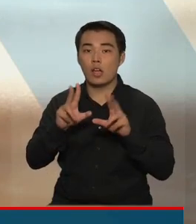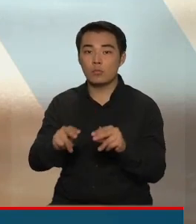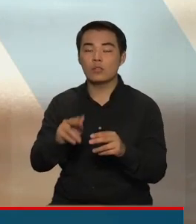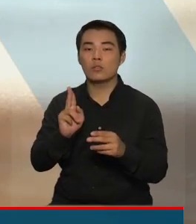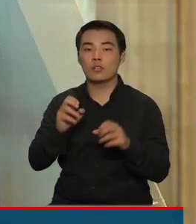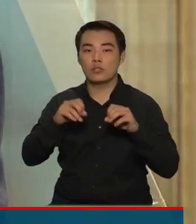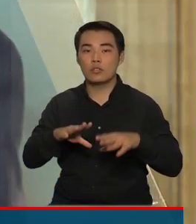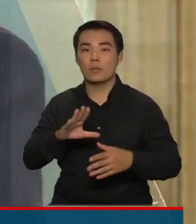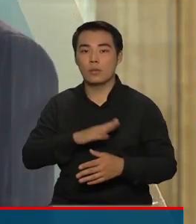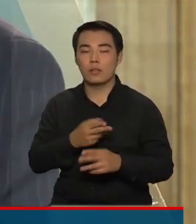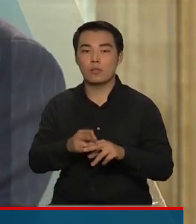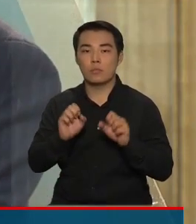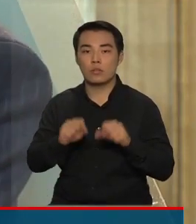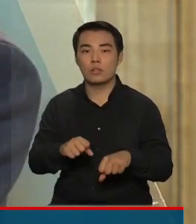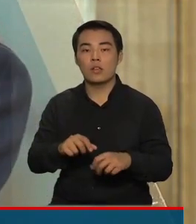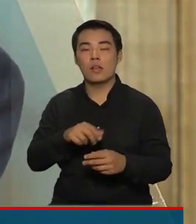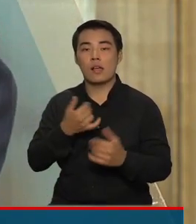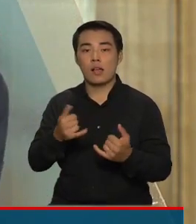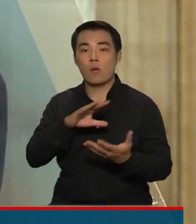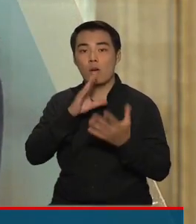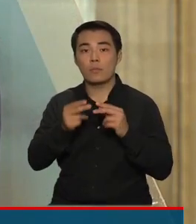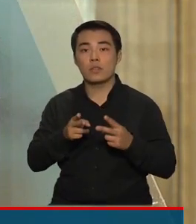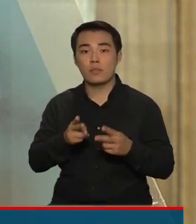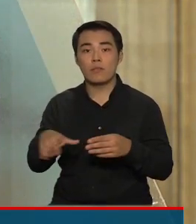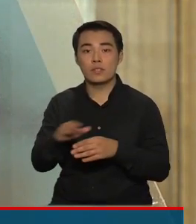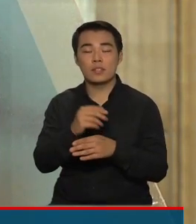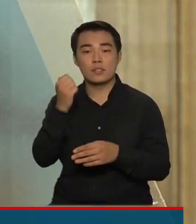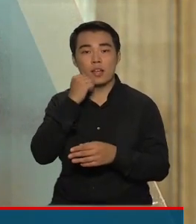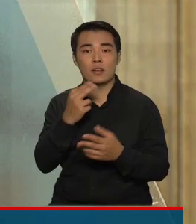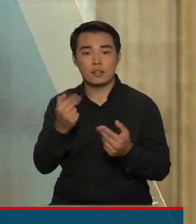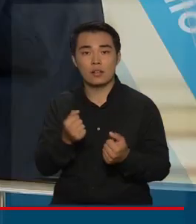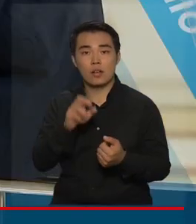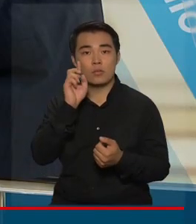шештік деп айтуға болады. Еліміз бойынша барлық өңірдегі қазандықтар тозығы жеткен депсіз. Иә.